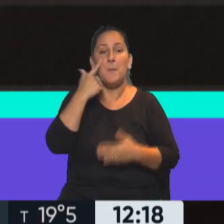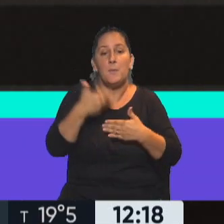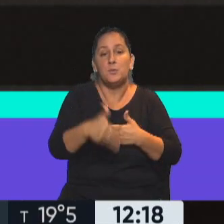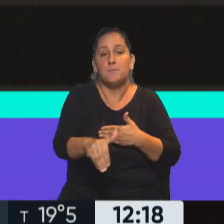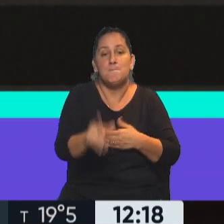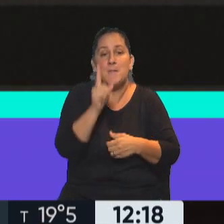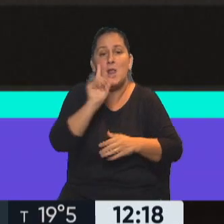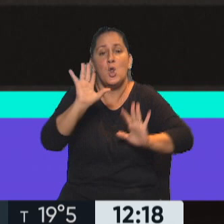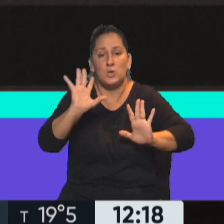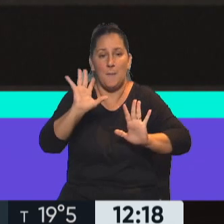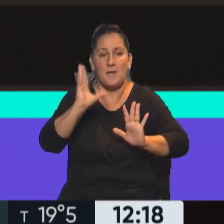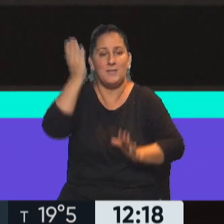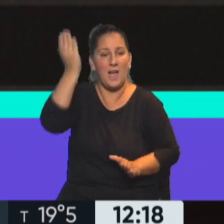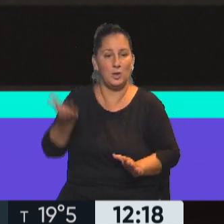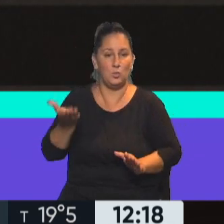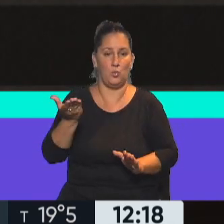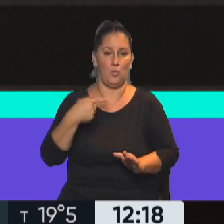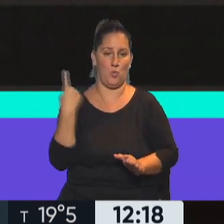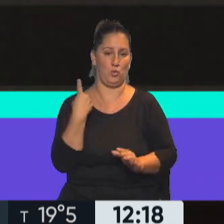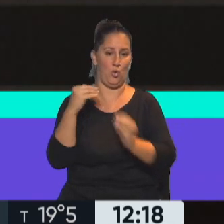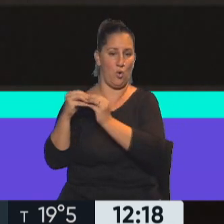видим, насколько